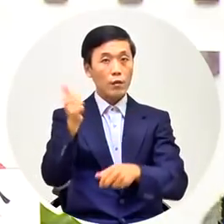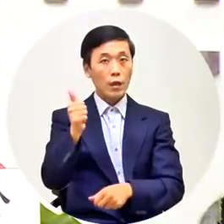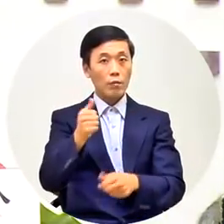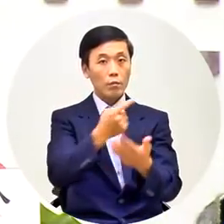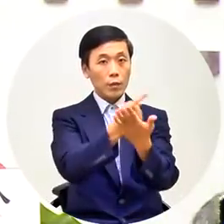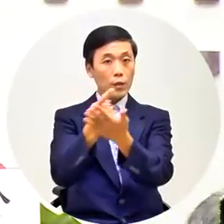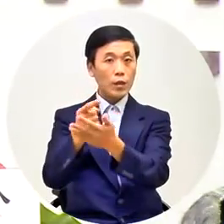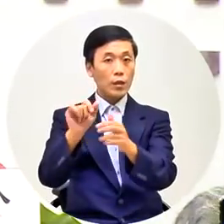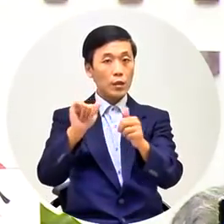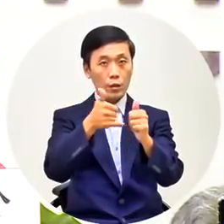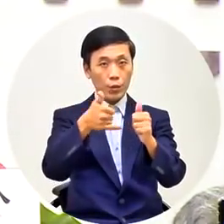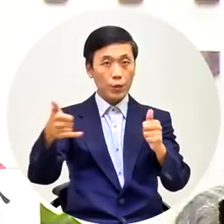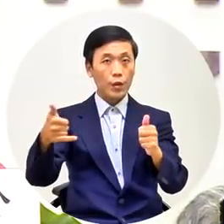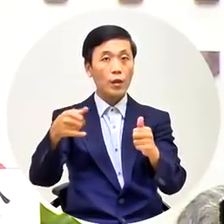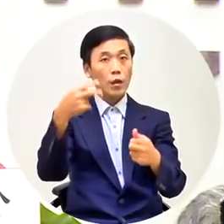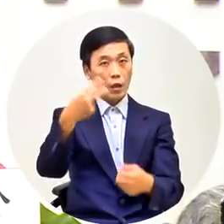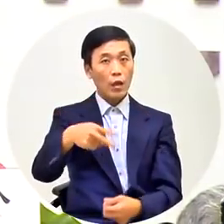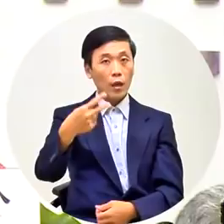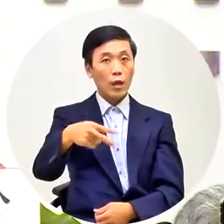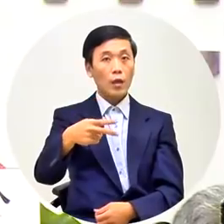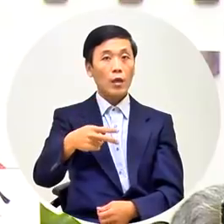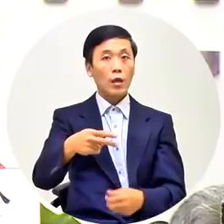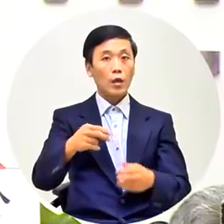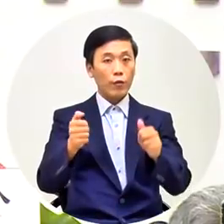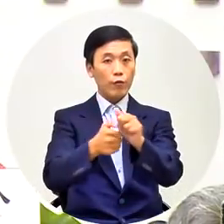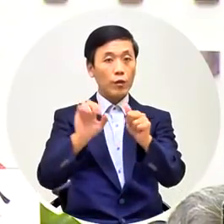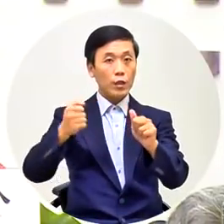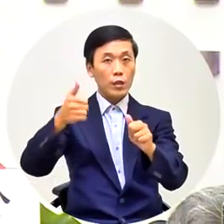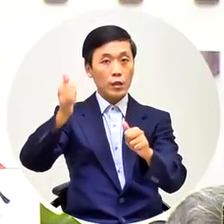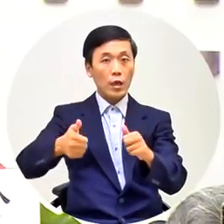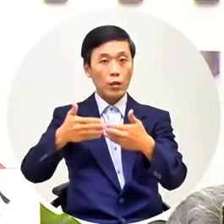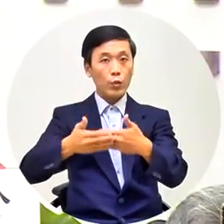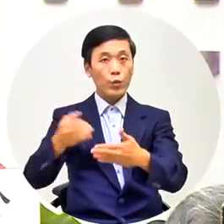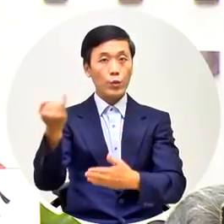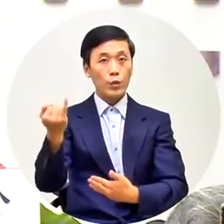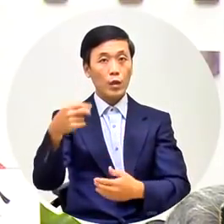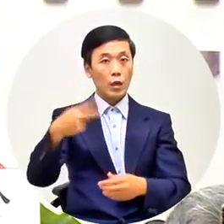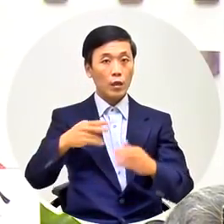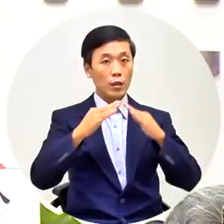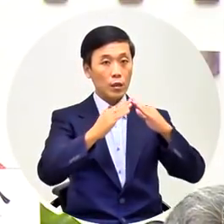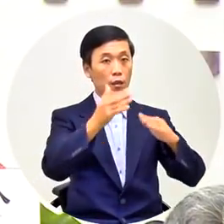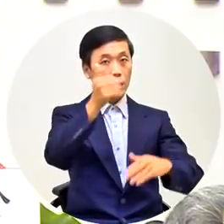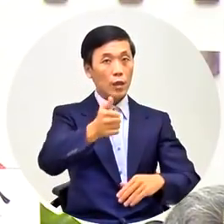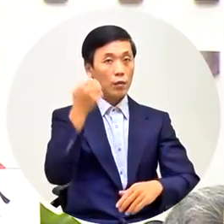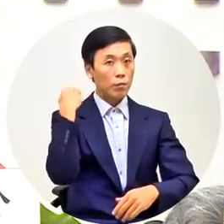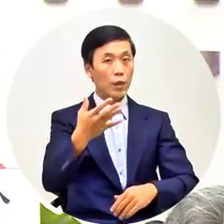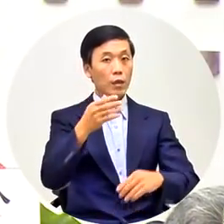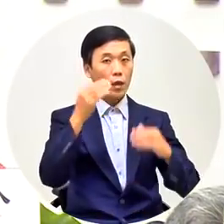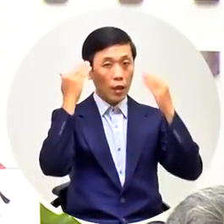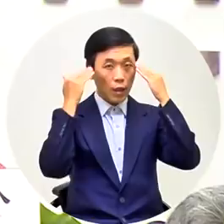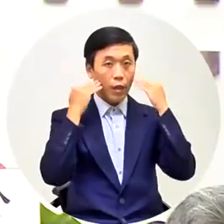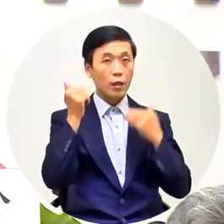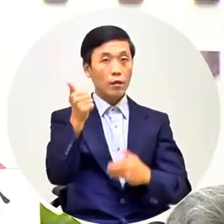有我们陆副议长，我们新任的市长韩市长吼，咱审计处长，